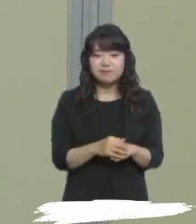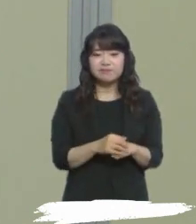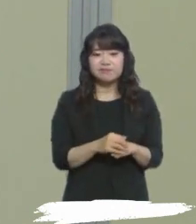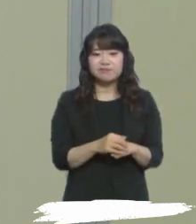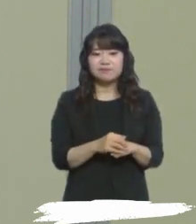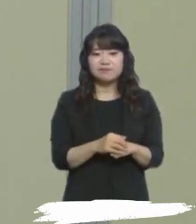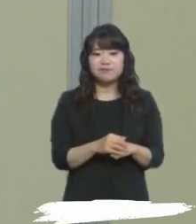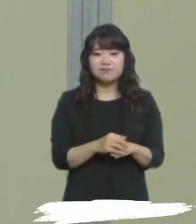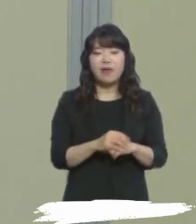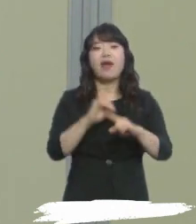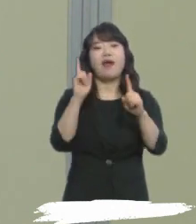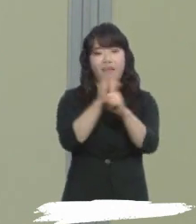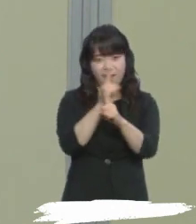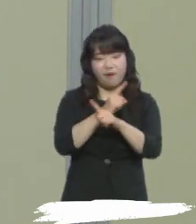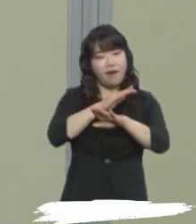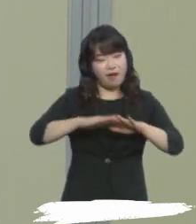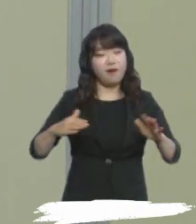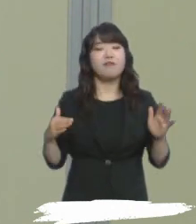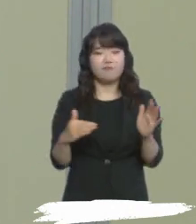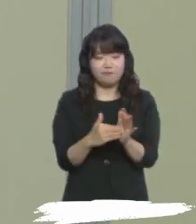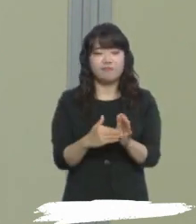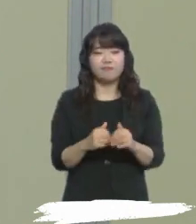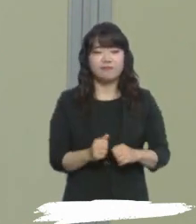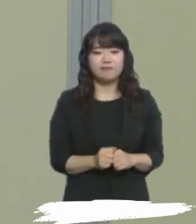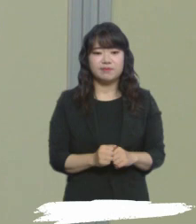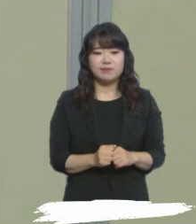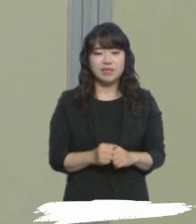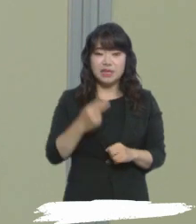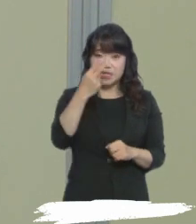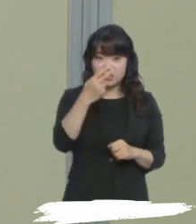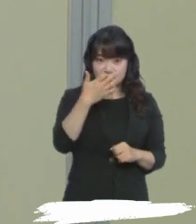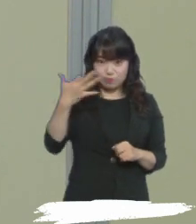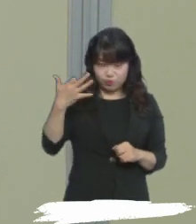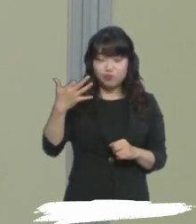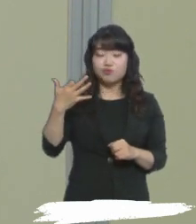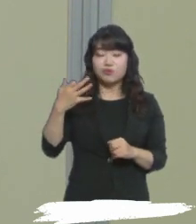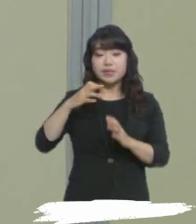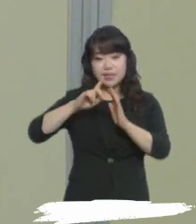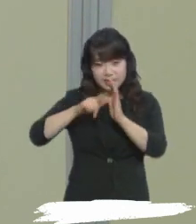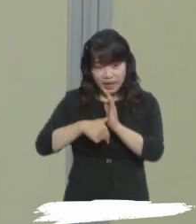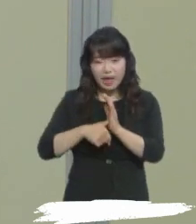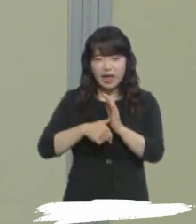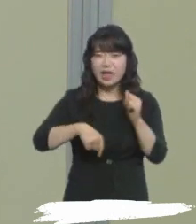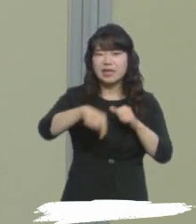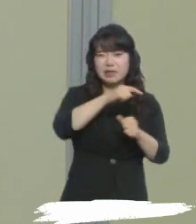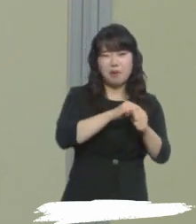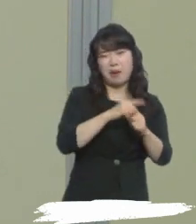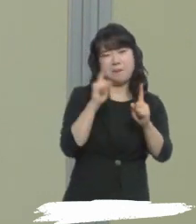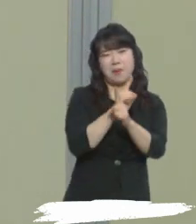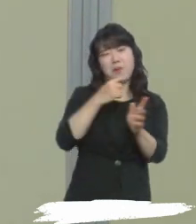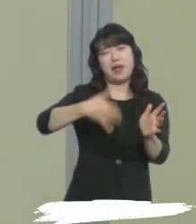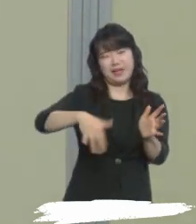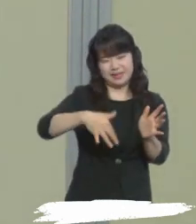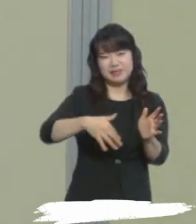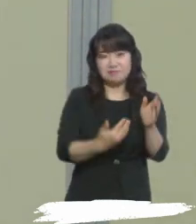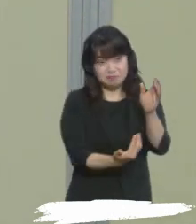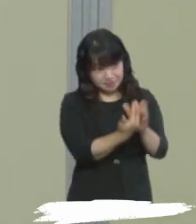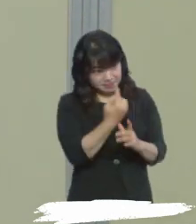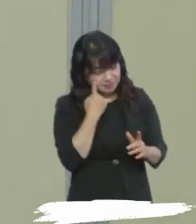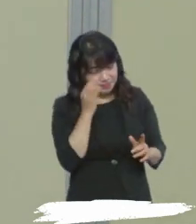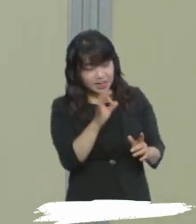완전히 그 해소를 한 상황이었었고요. 2019년도에는 그렇지 못했기 때문에